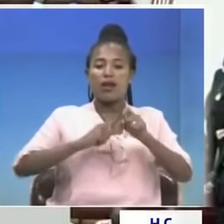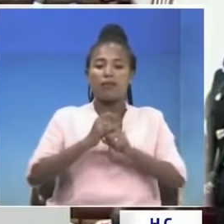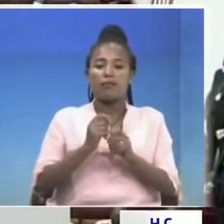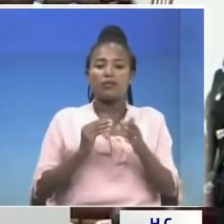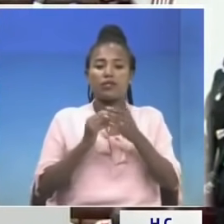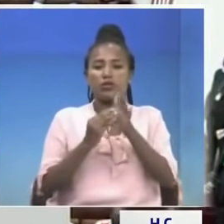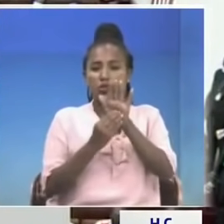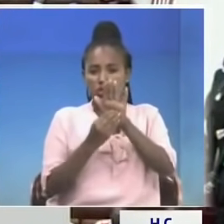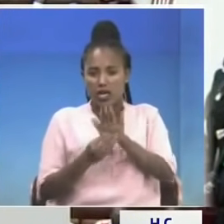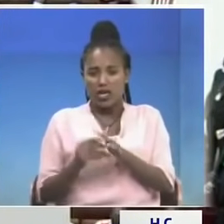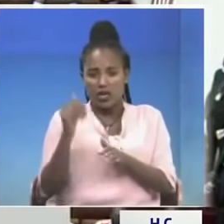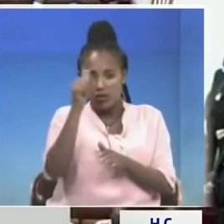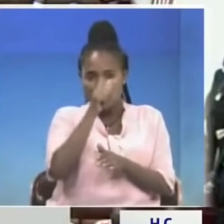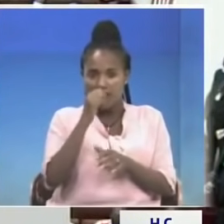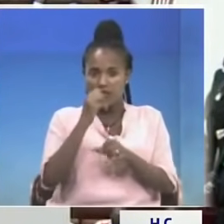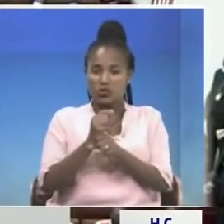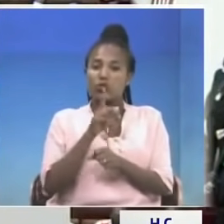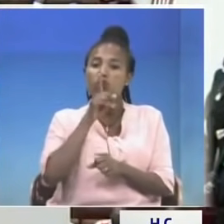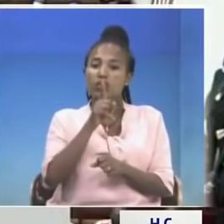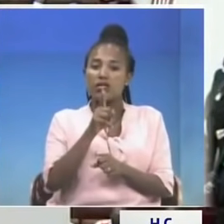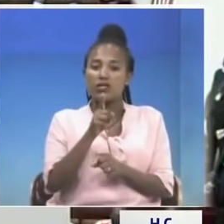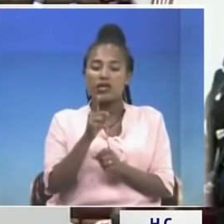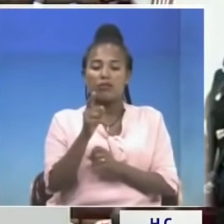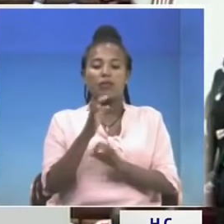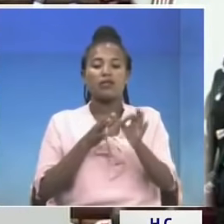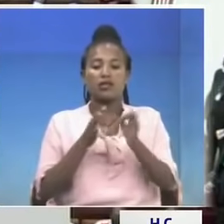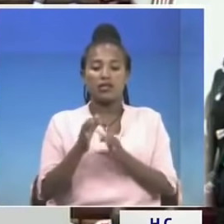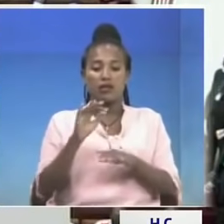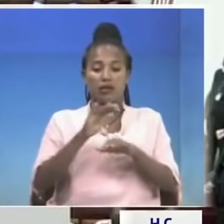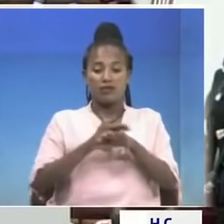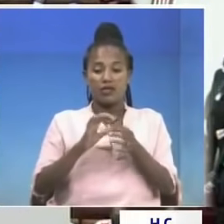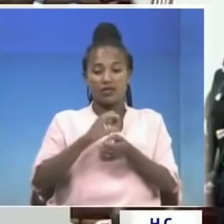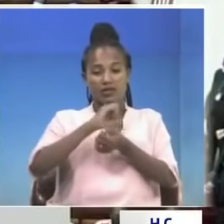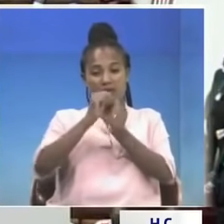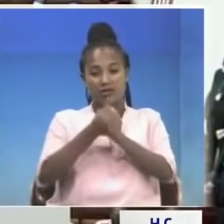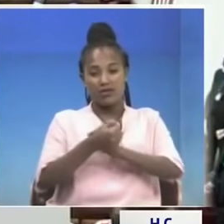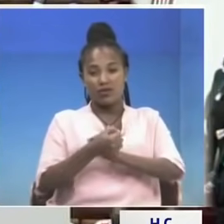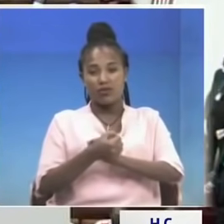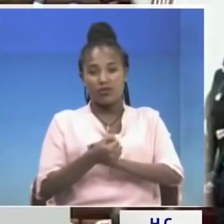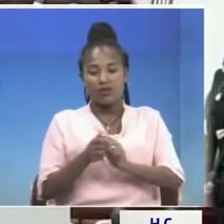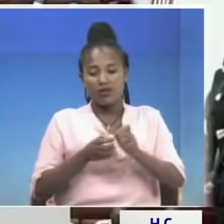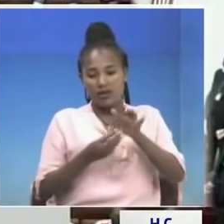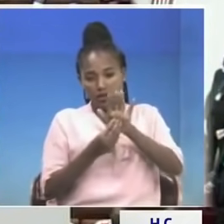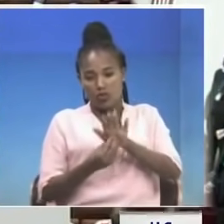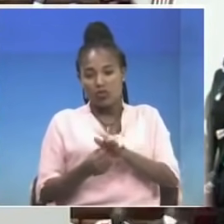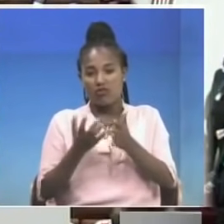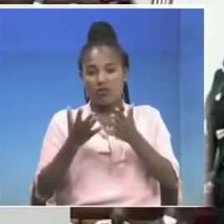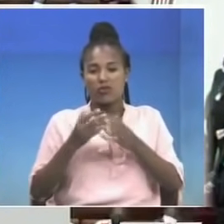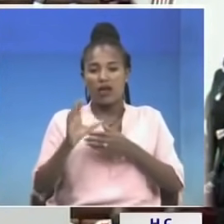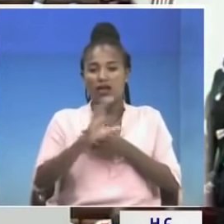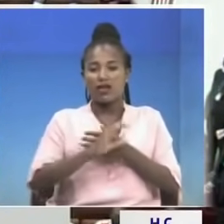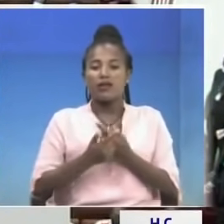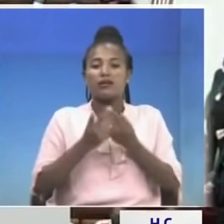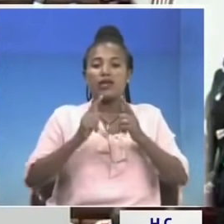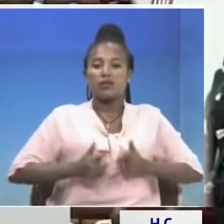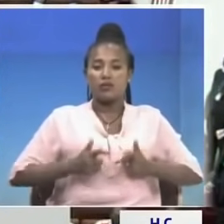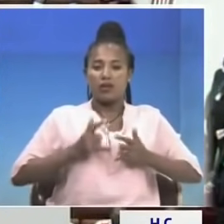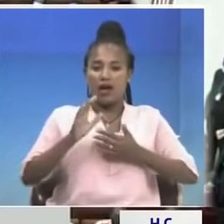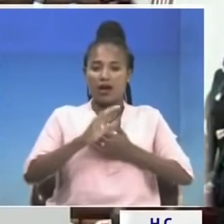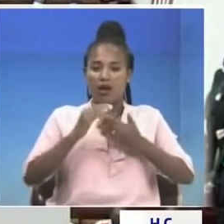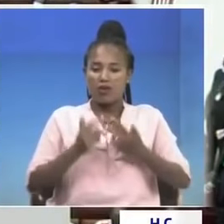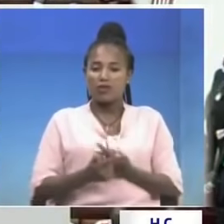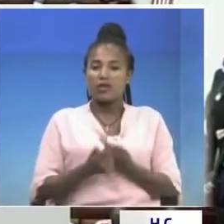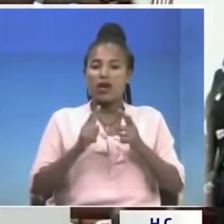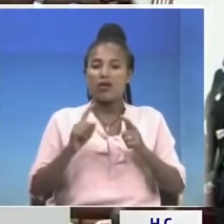ጫና ኢትዮጵያ የያዘችውን እውነታ በማስረዳት በጃዙር ጠምዘው ቅኝ ለመግዛት የሚፈልጉ ሀገራትን በነጻነት የኖረችዋን ሀገር አሁንም ነጻ